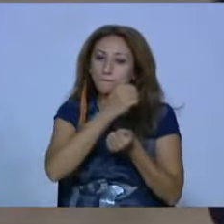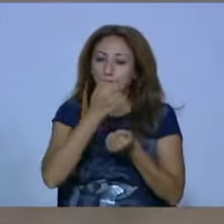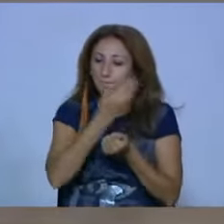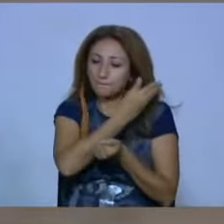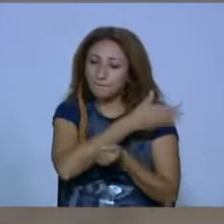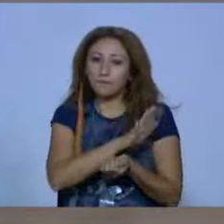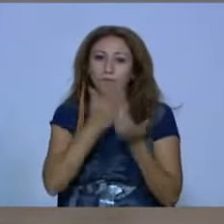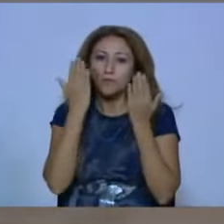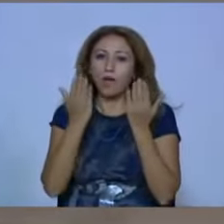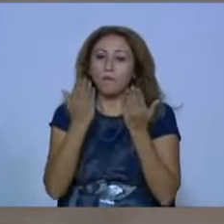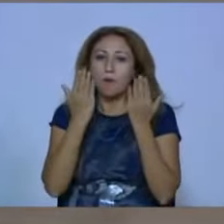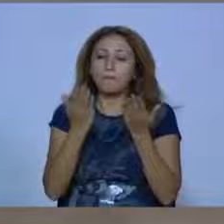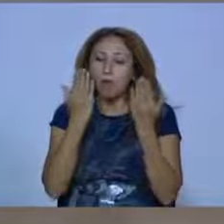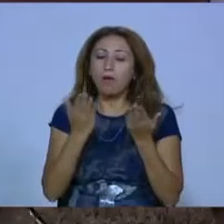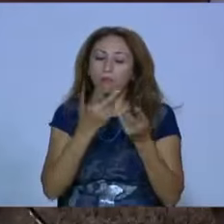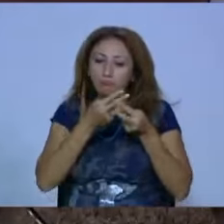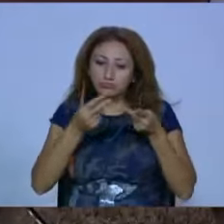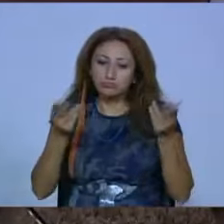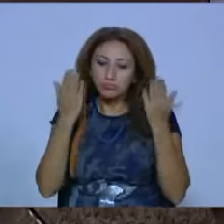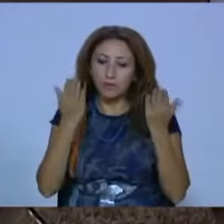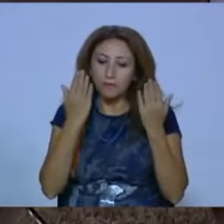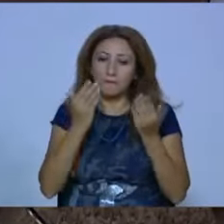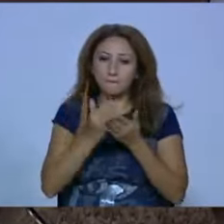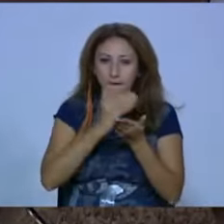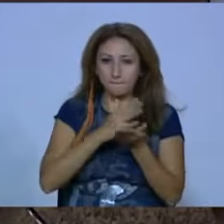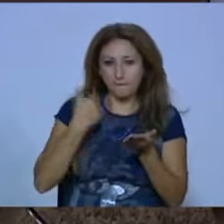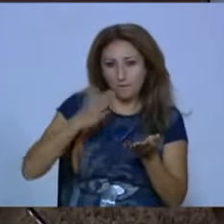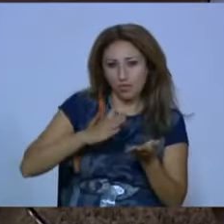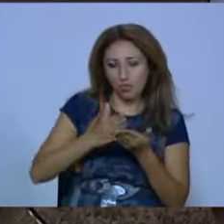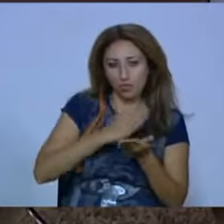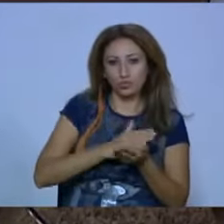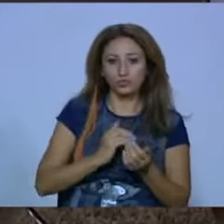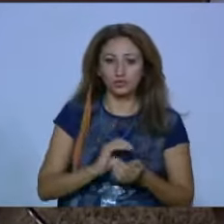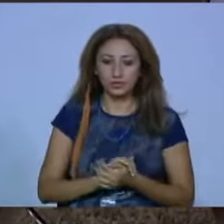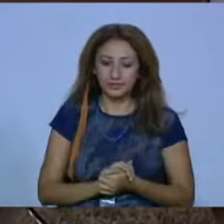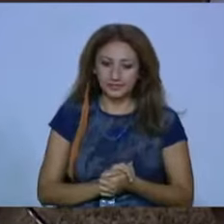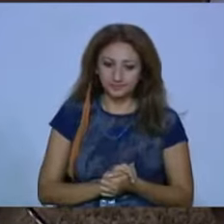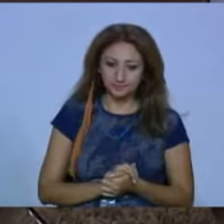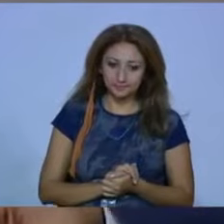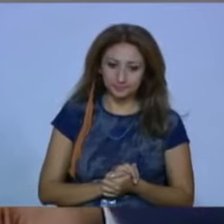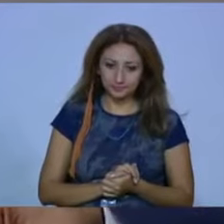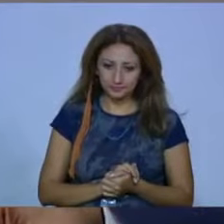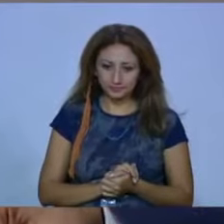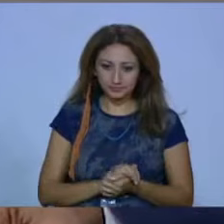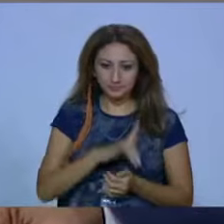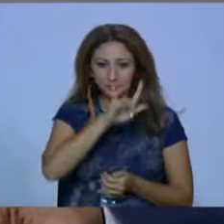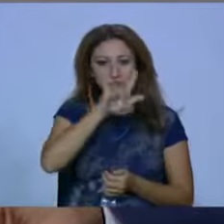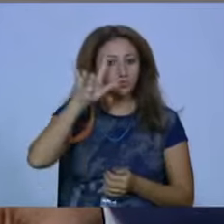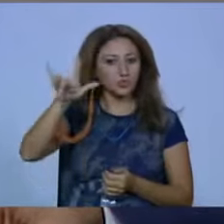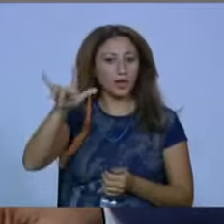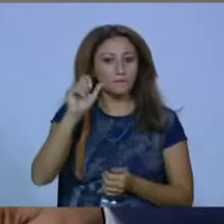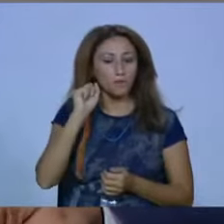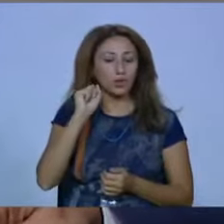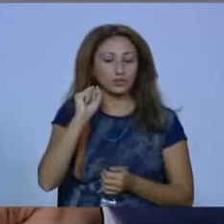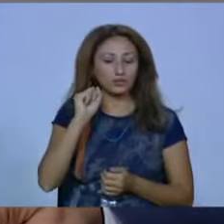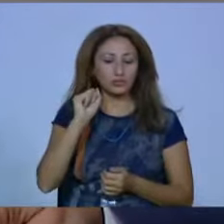شيخ يعني من كتب الشيخ عبد القادر الثقاف من العلماء المسلمين، وعلاء كان بيحبه جدا ومرتبط